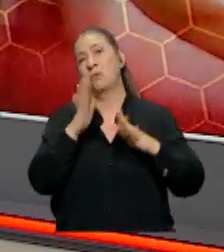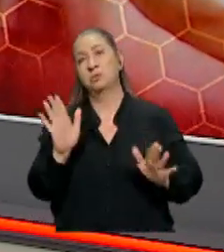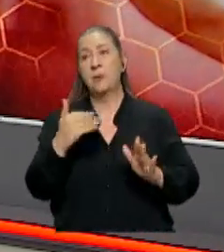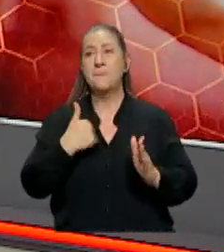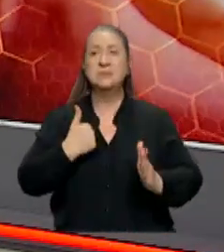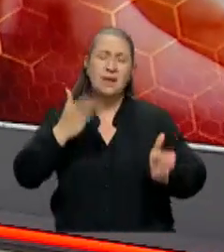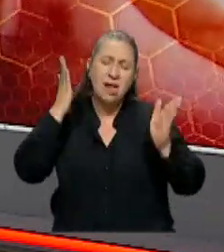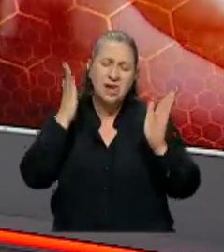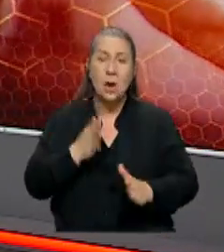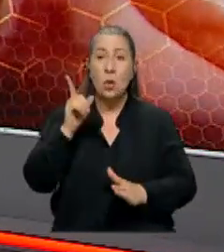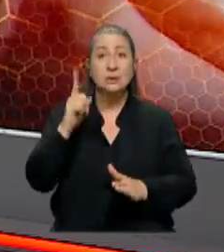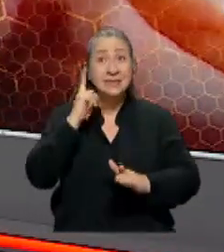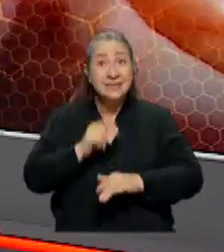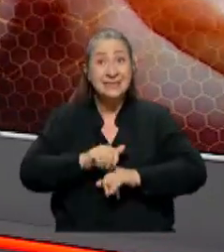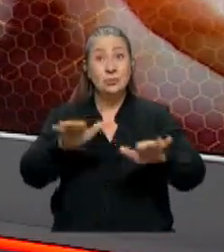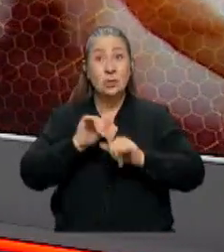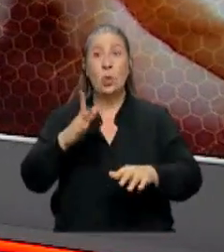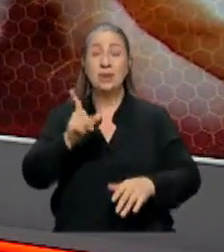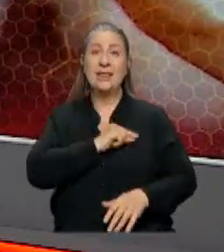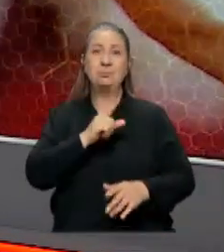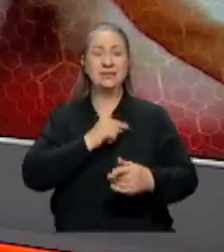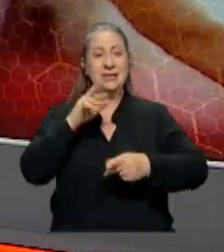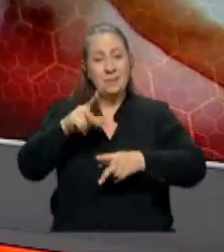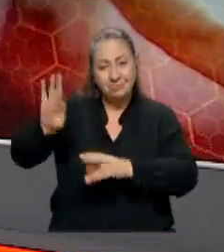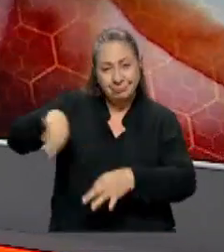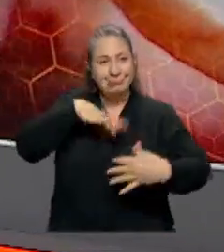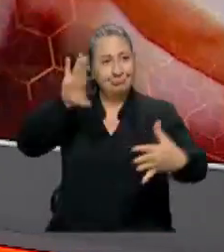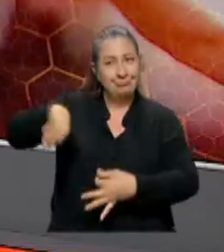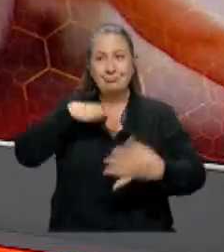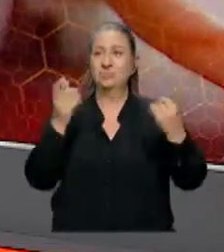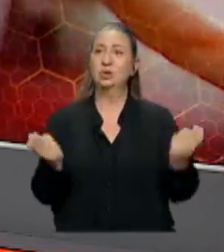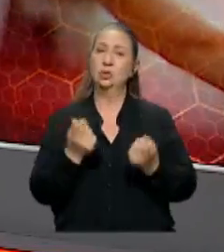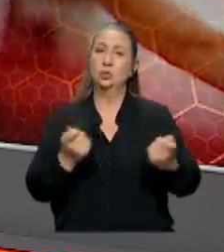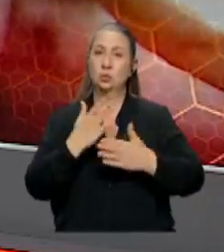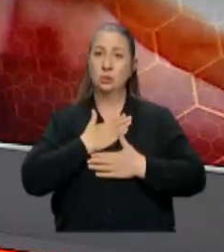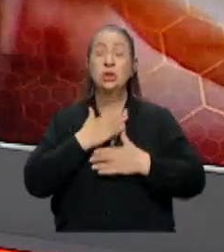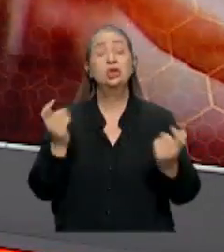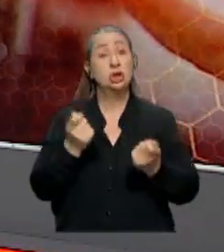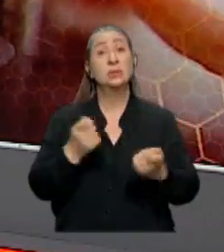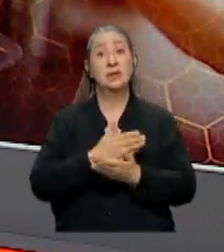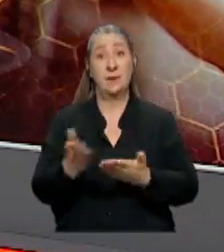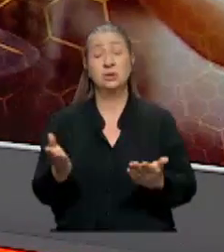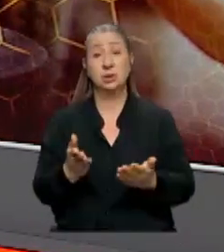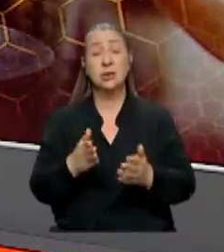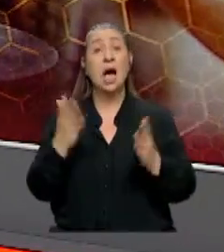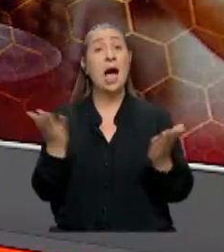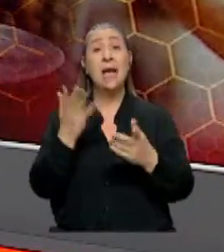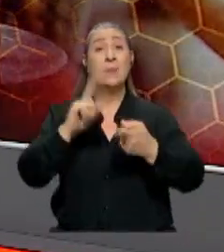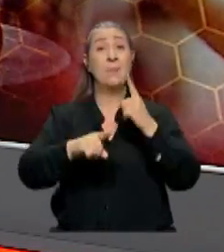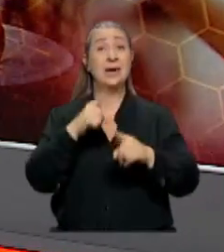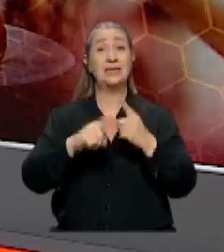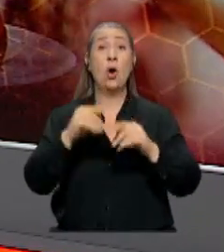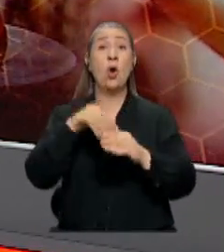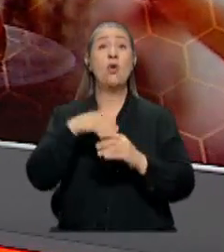daima onun sesini duyurmaya, onun temsilcisi olmaya çalıştık. Hep çalışıyoruz. Çalışmaya devam edeceğiz. Hangi partiye